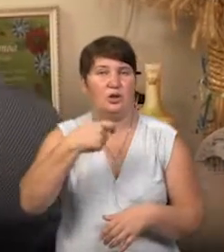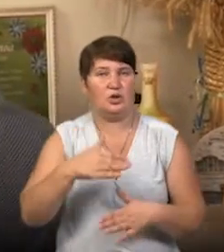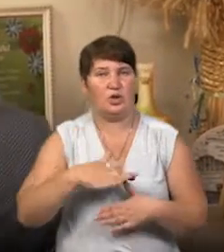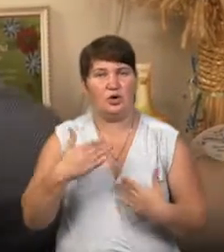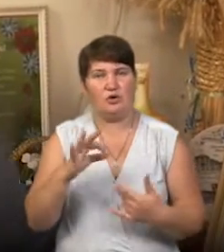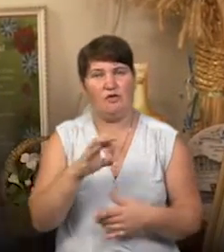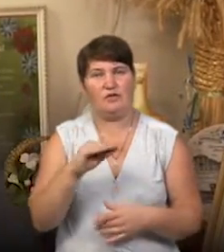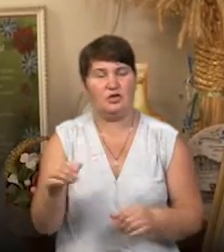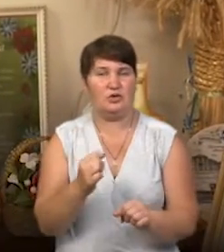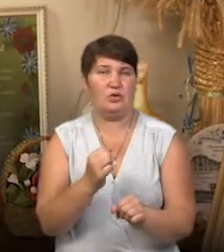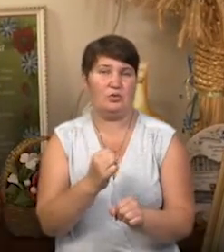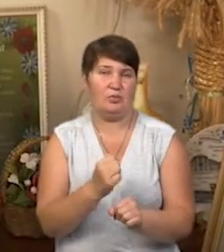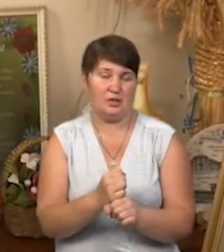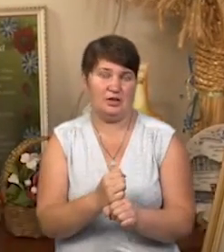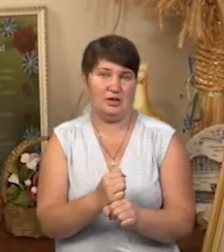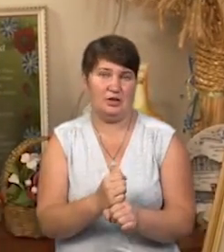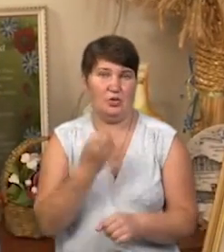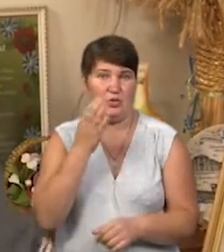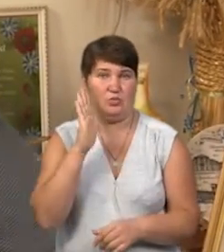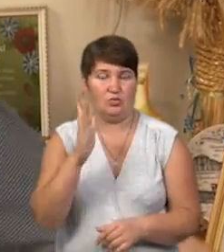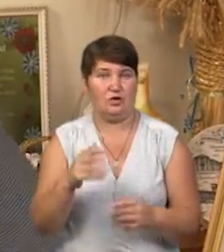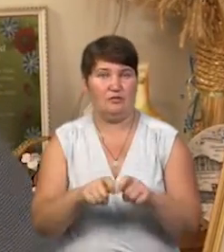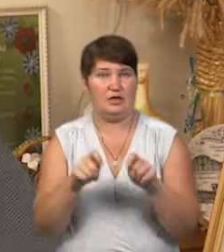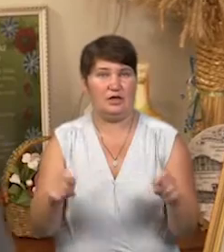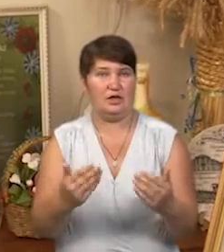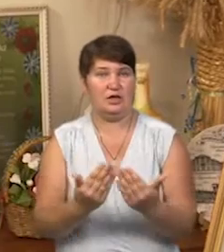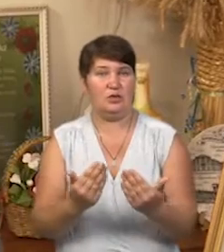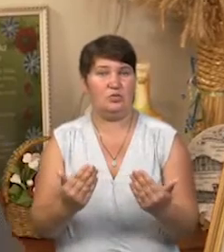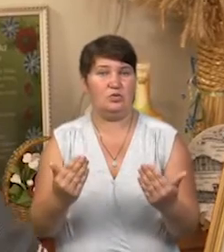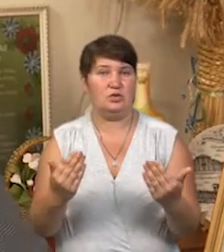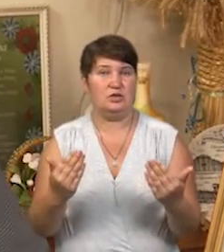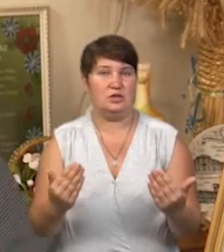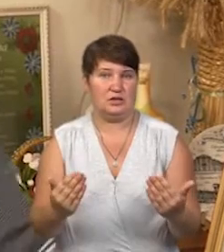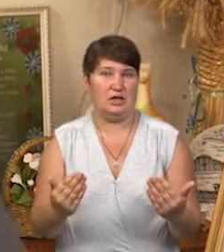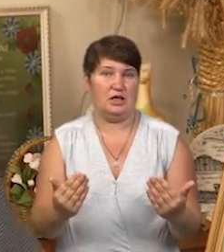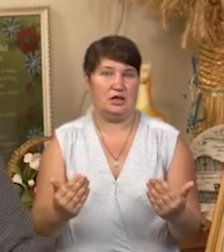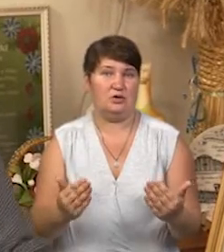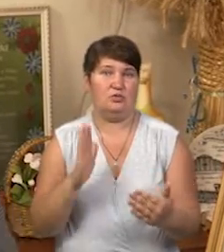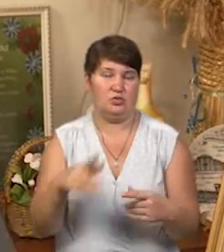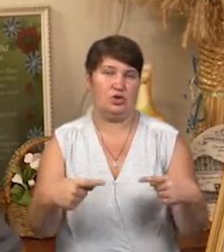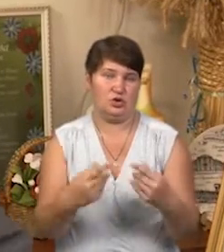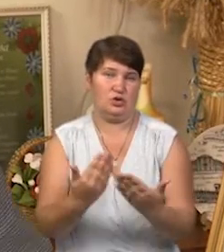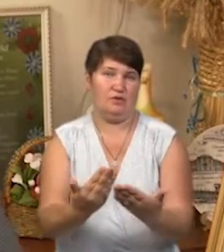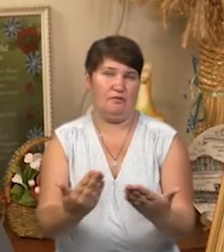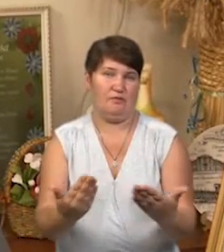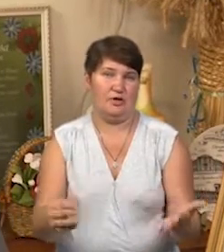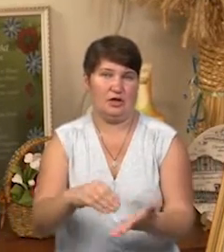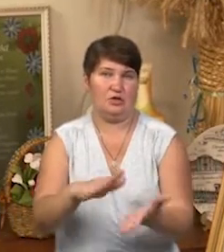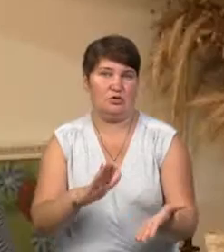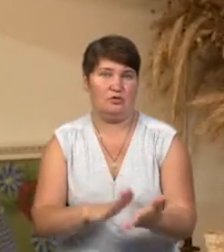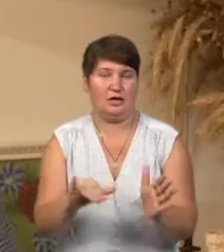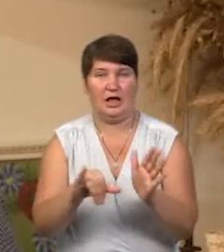робити, поки вже, а коли буде відкритий музей, і там в цьому музеї вже тоді чітко виставити і зареєструвати той же